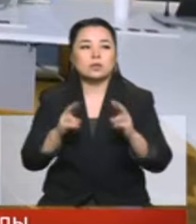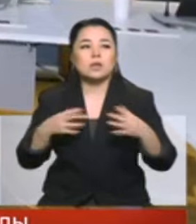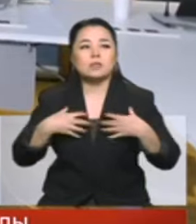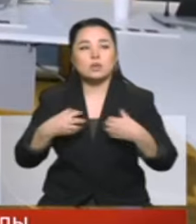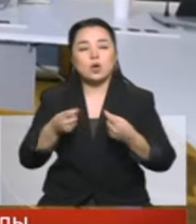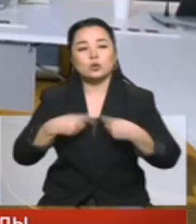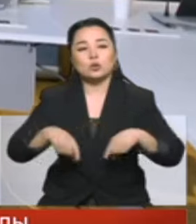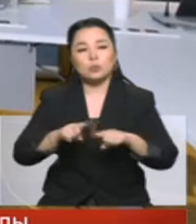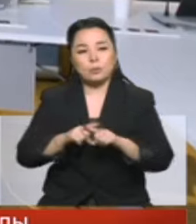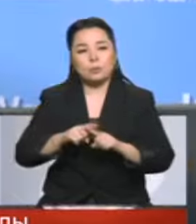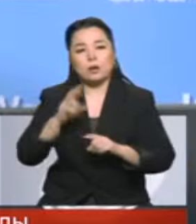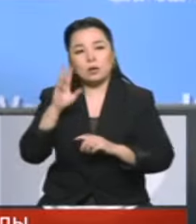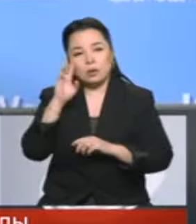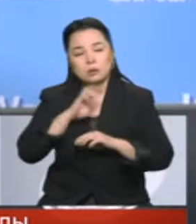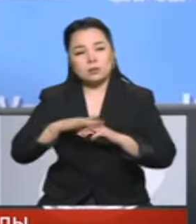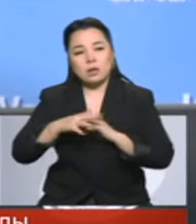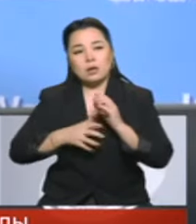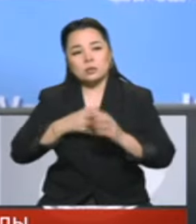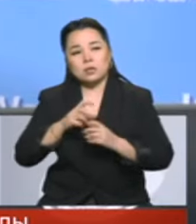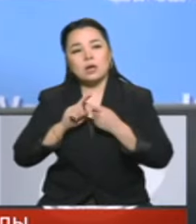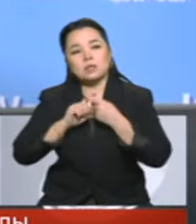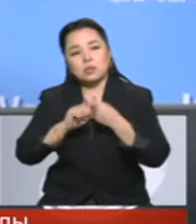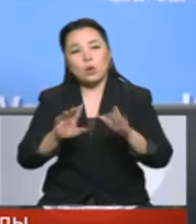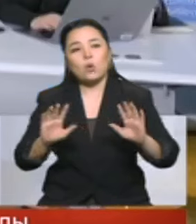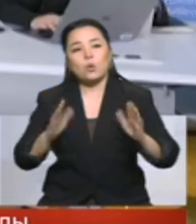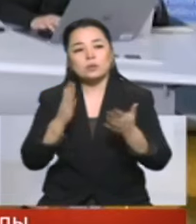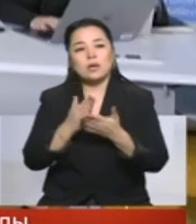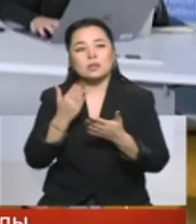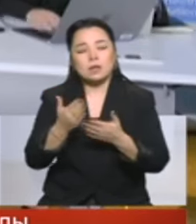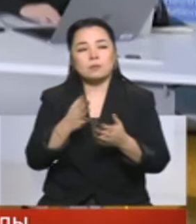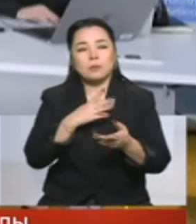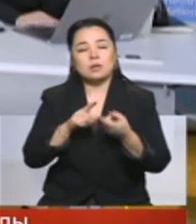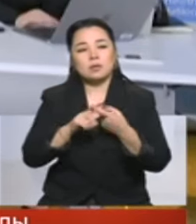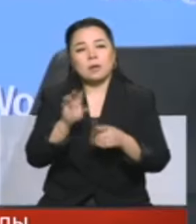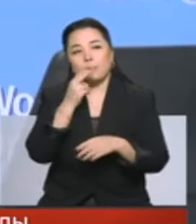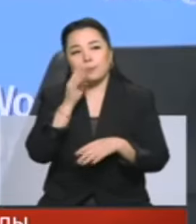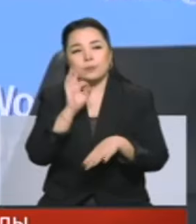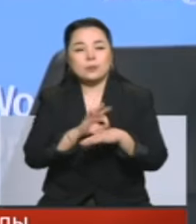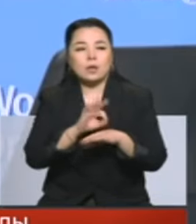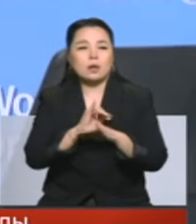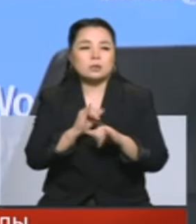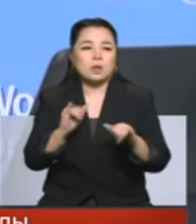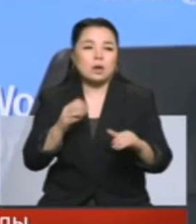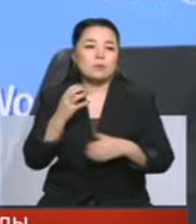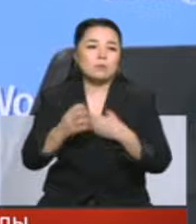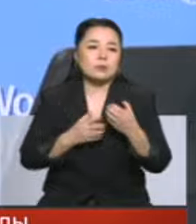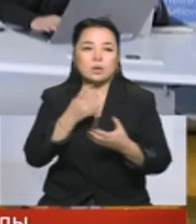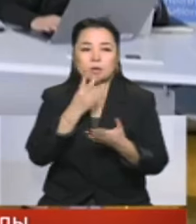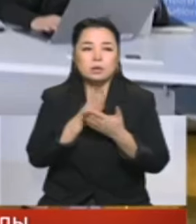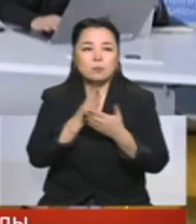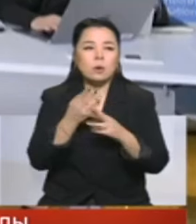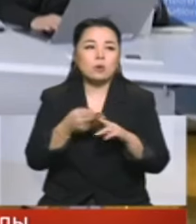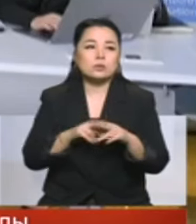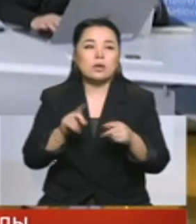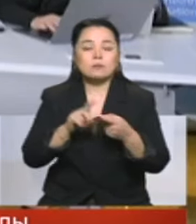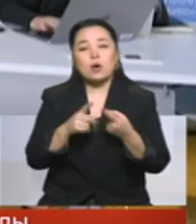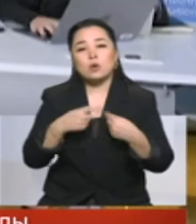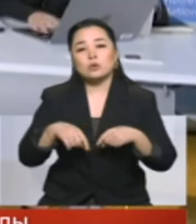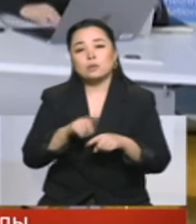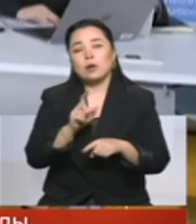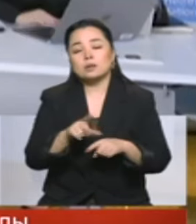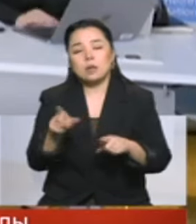денсаулық сақтау ұйымы әлем елдерінде коронавирус жұқтыру оқиғалары мен респираторлық аурулардың көбеюіне алаңдаулы. Осыған байланысты ұйым